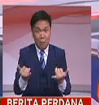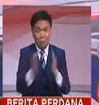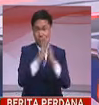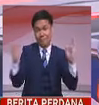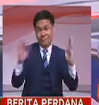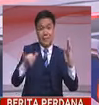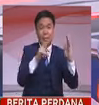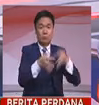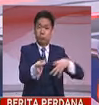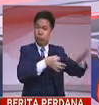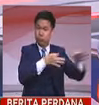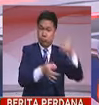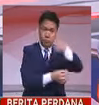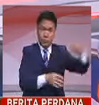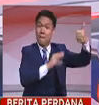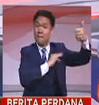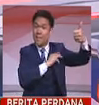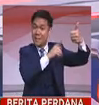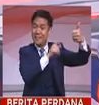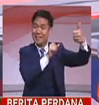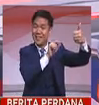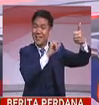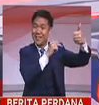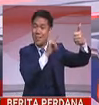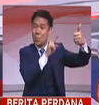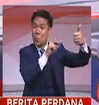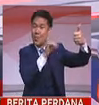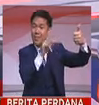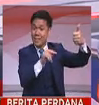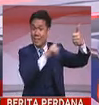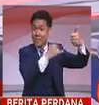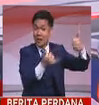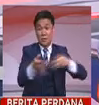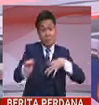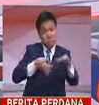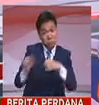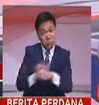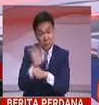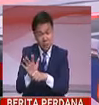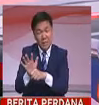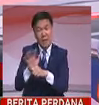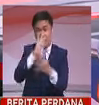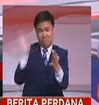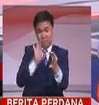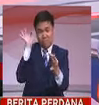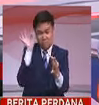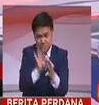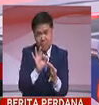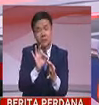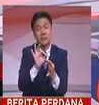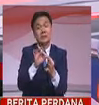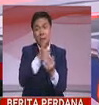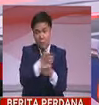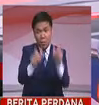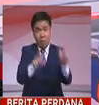Menteri, Parlimen dan Undang-Undang, Datuk Taqiyuddin Hassan, urusan COVID-19 secara lebih berkesan dan